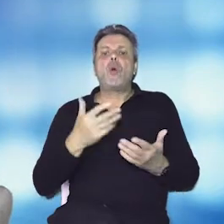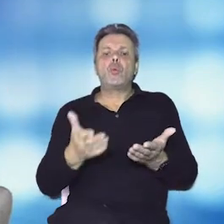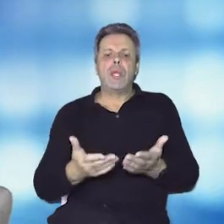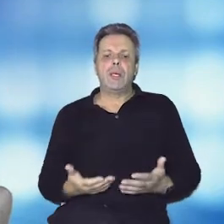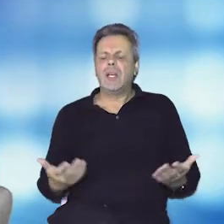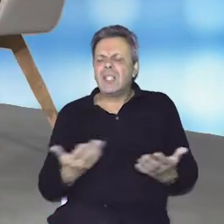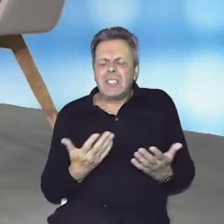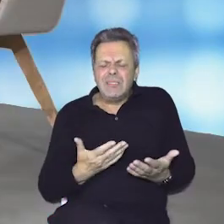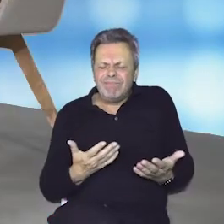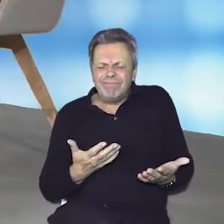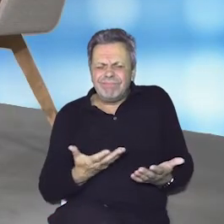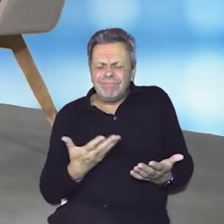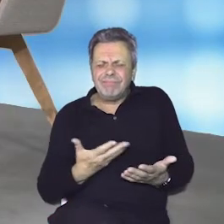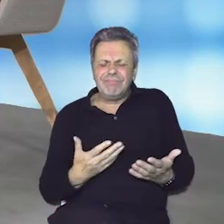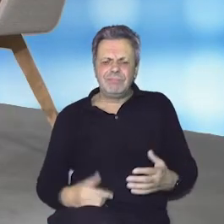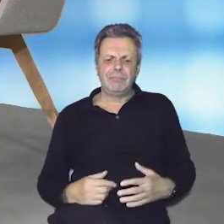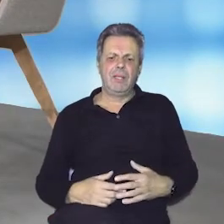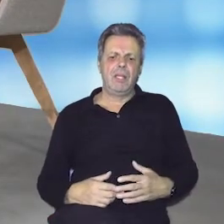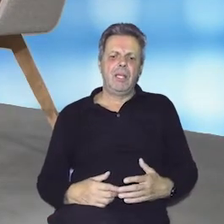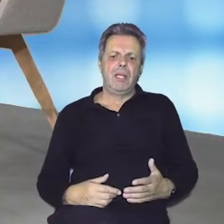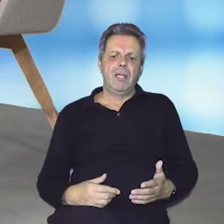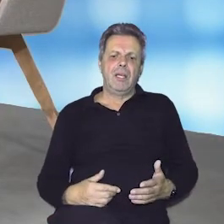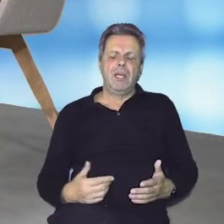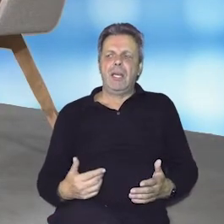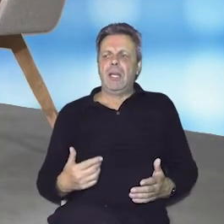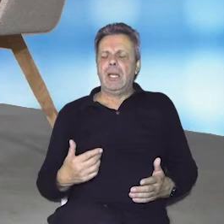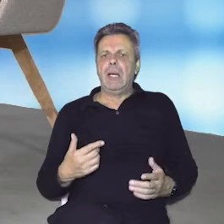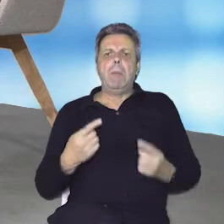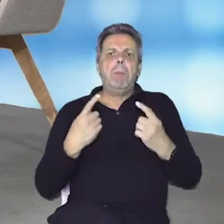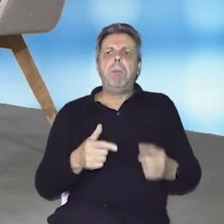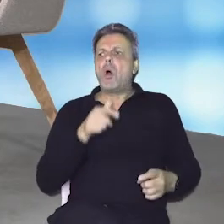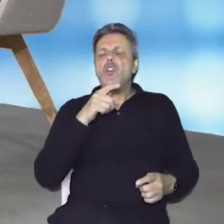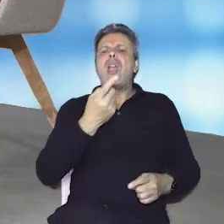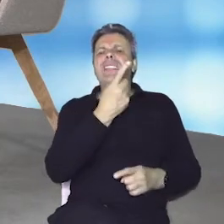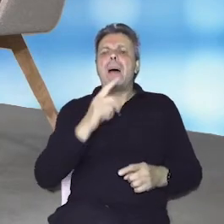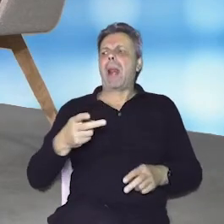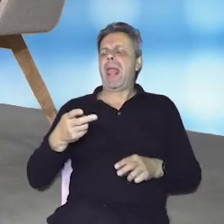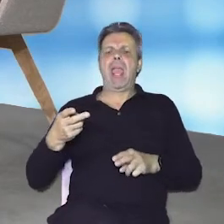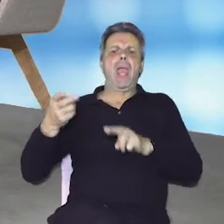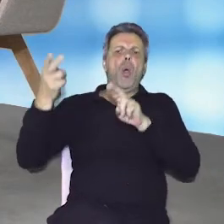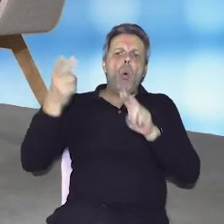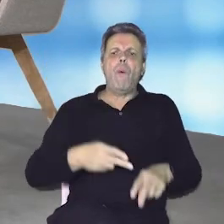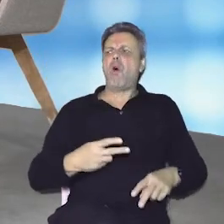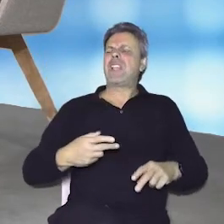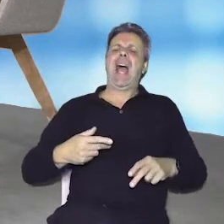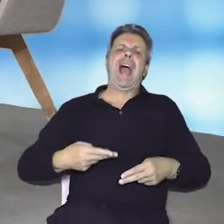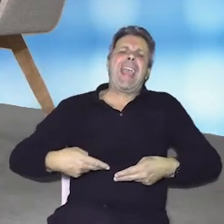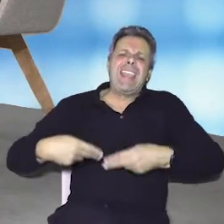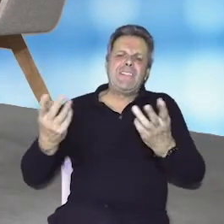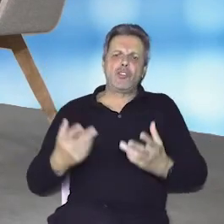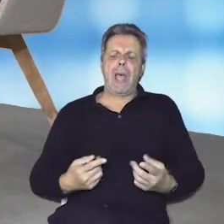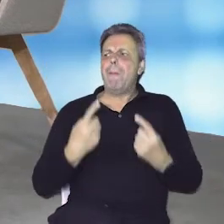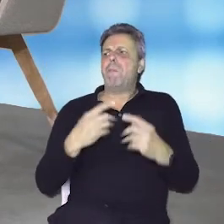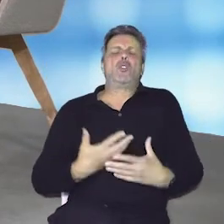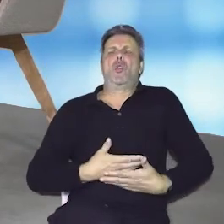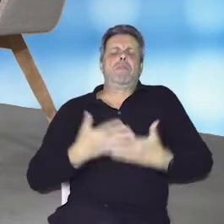Kako to ide inače? Uh-huh. Znam da, ispričavam se, postoje zabrane uvoza, zabrane izvoza, postoje svašta u